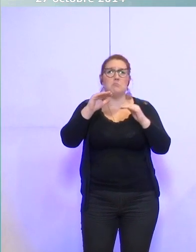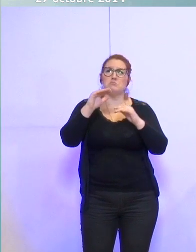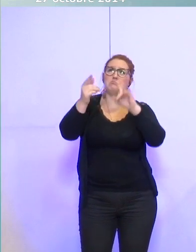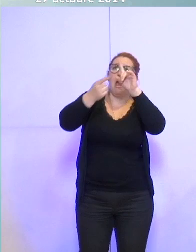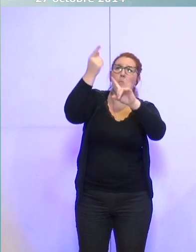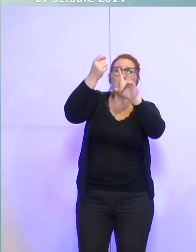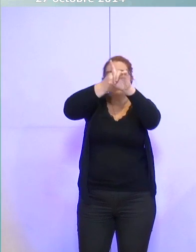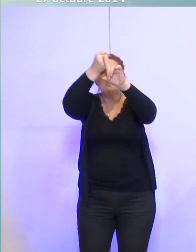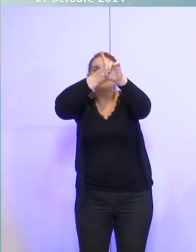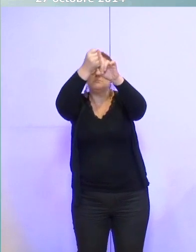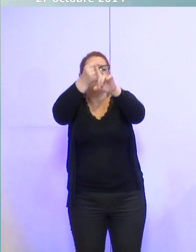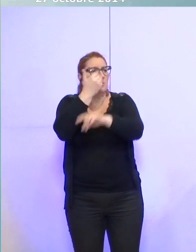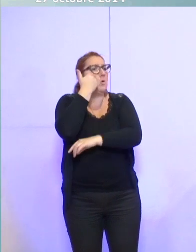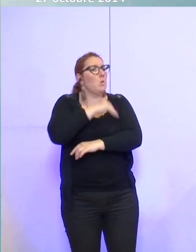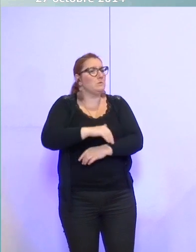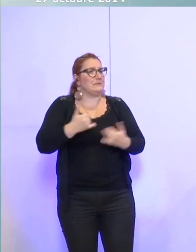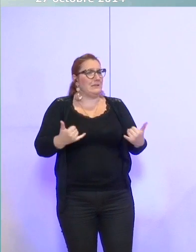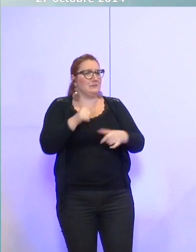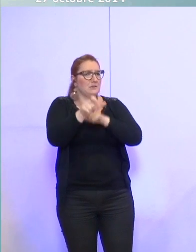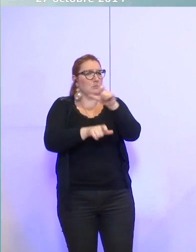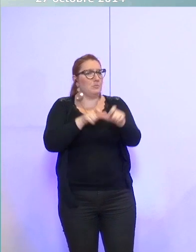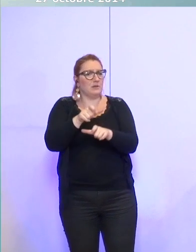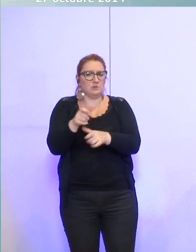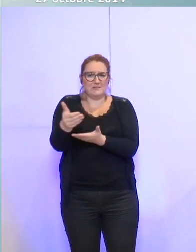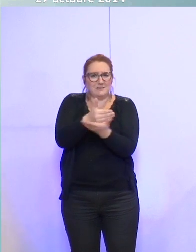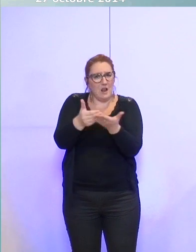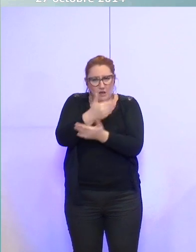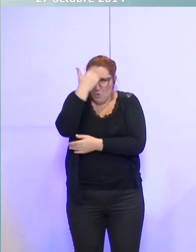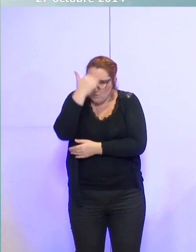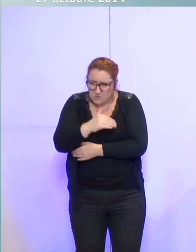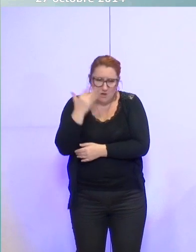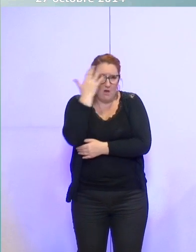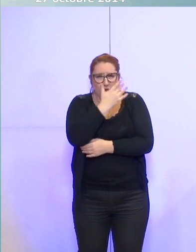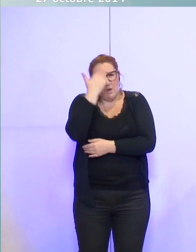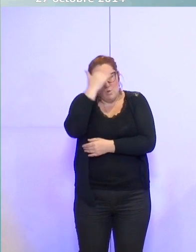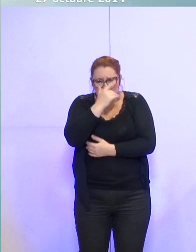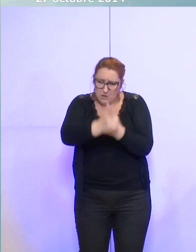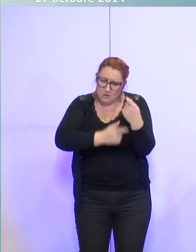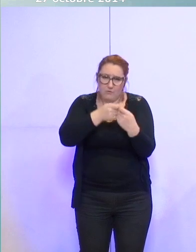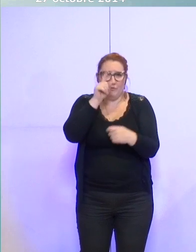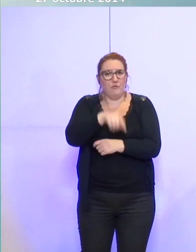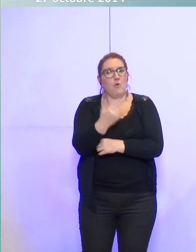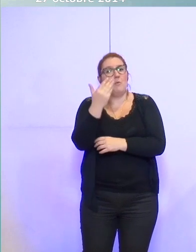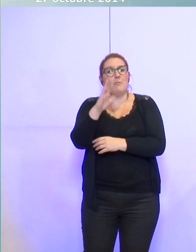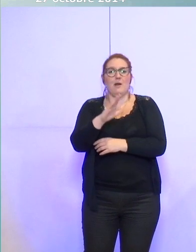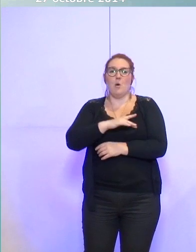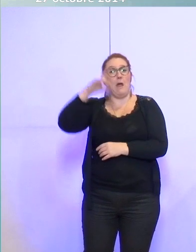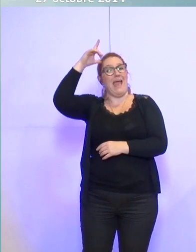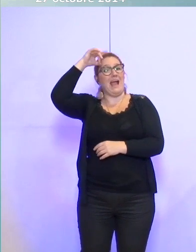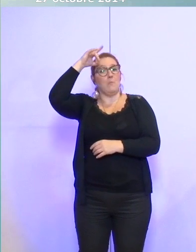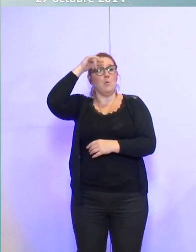et nous savons tous ici que l'inquiétude des salariés mérite réponse, n'autorise que l'on s'aborde les institutions de la